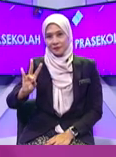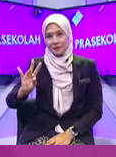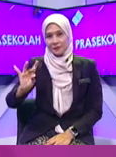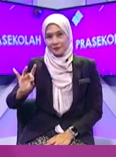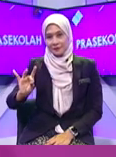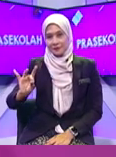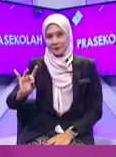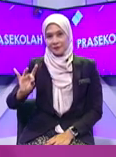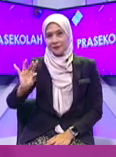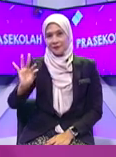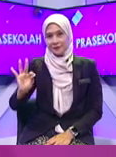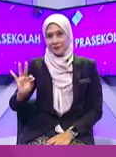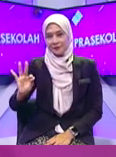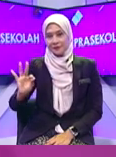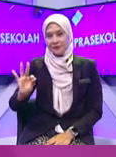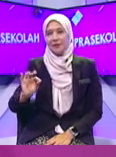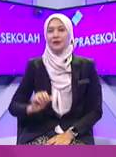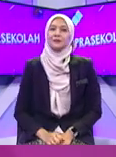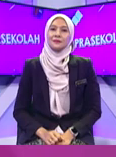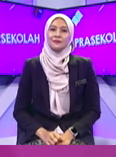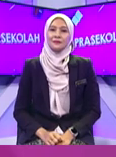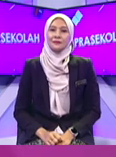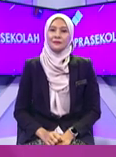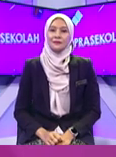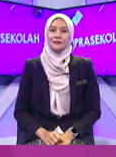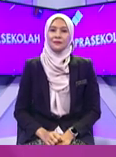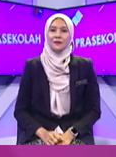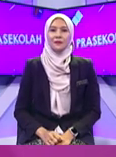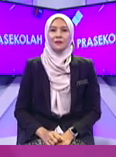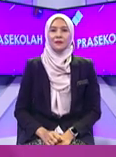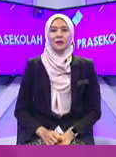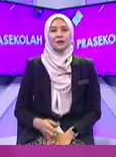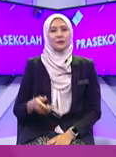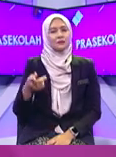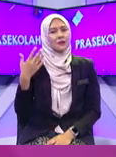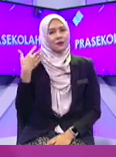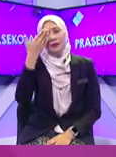8 9 tapi cekgu saya lupa tadi keluarkan